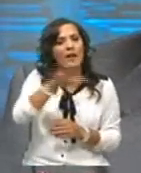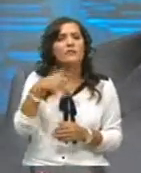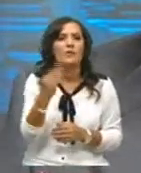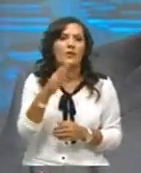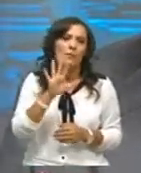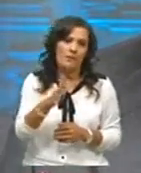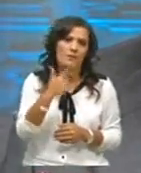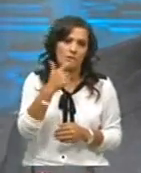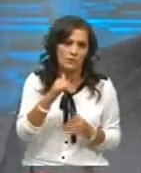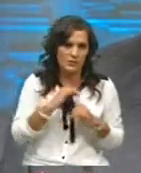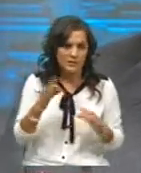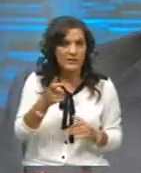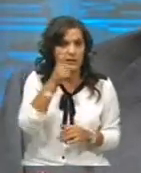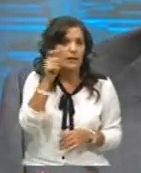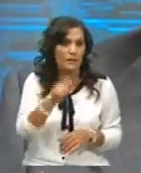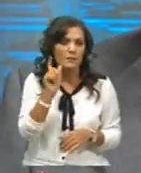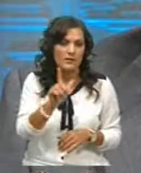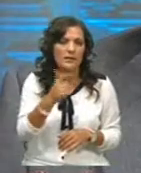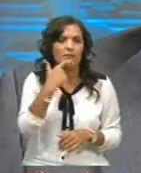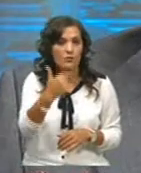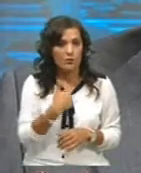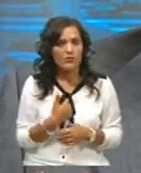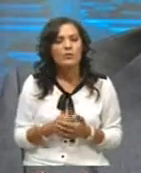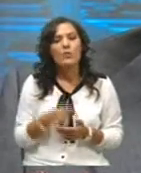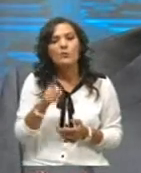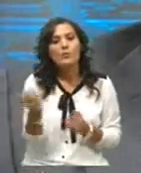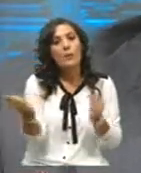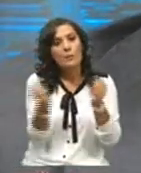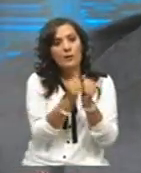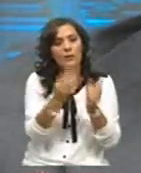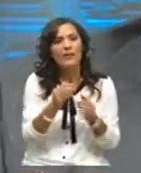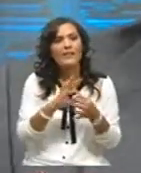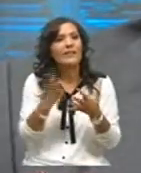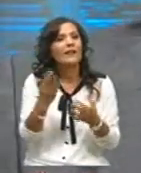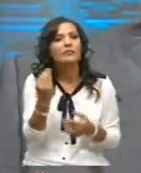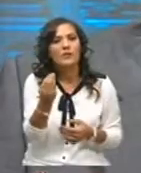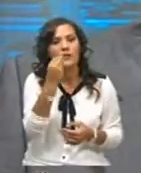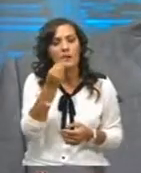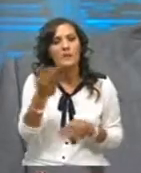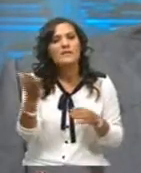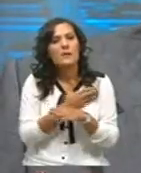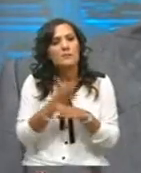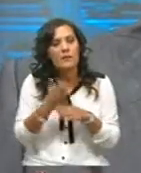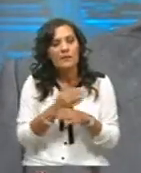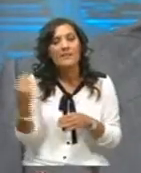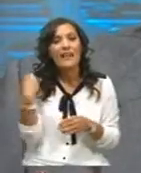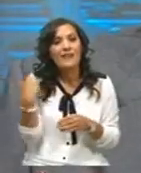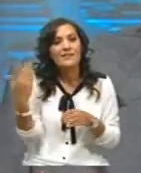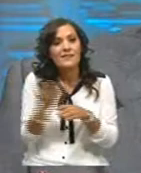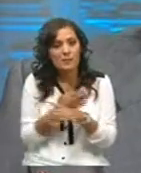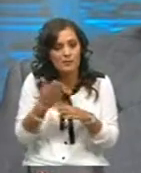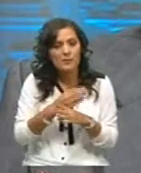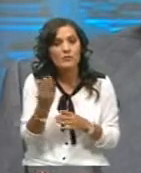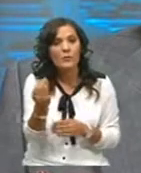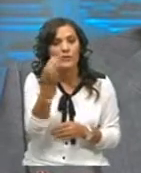olabilir diyorsunuz bu rahatsız o yüzden dikkat etmemiz gerekiyor Bunun yanında da Neleri çok yiyelim sebze meyveyi taze sebze meyve